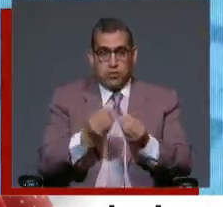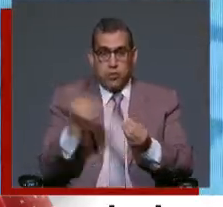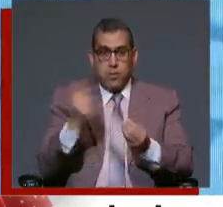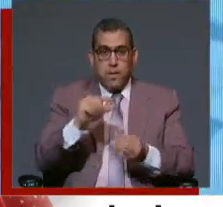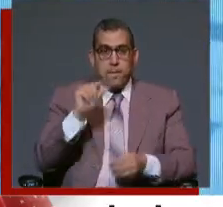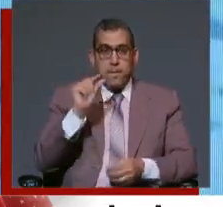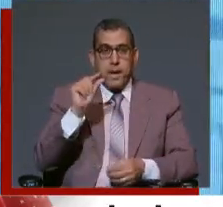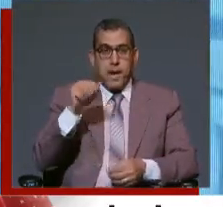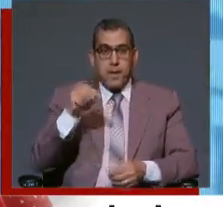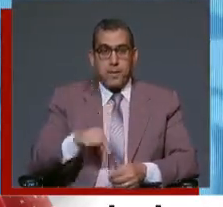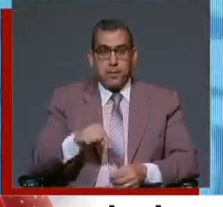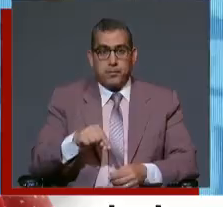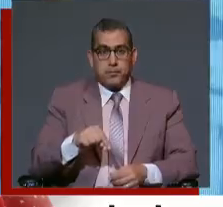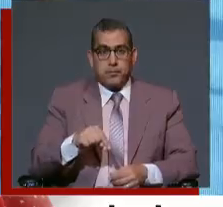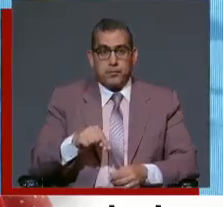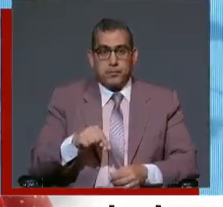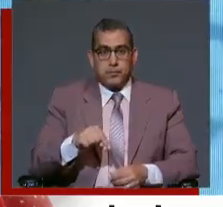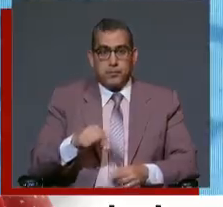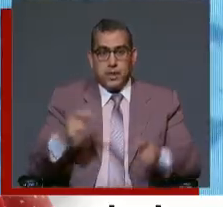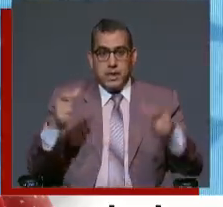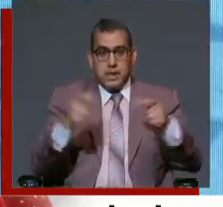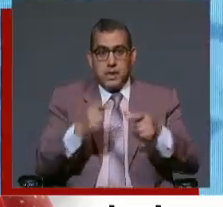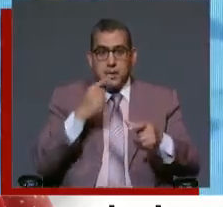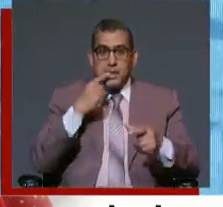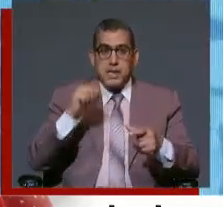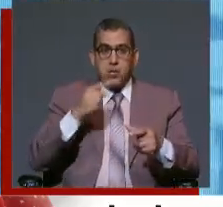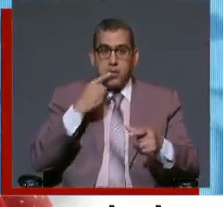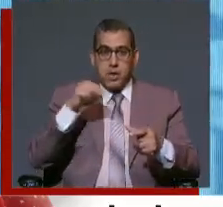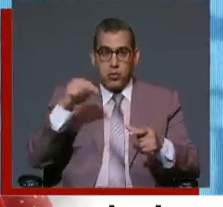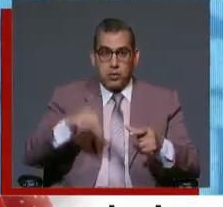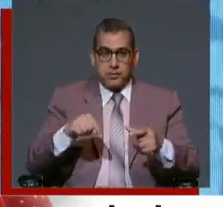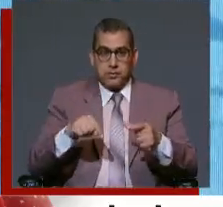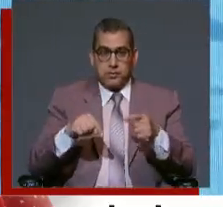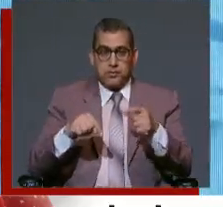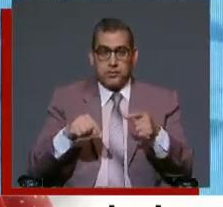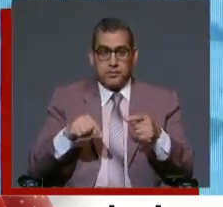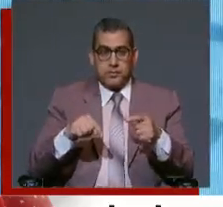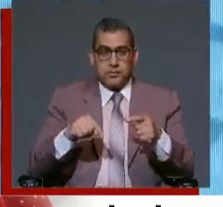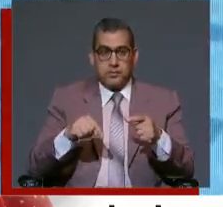برنامج الاجتماع السنوي.